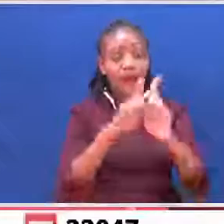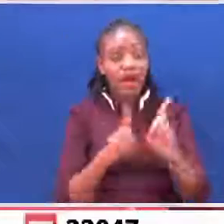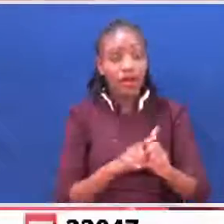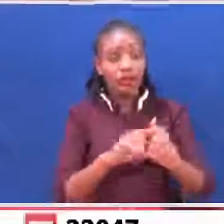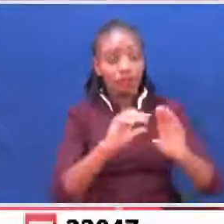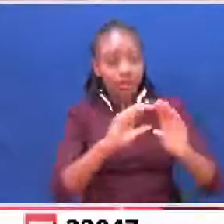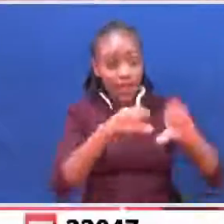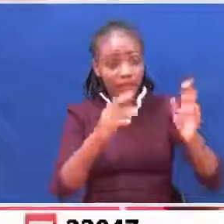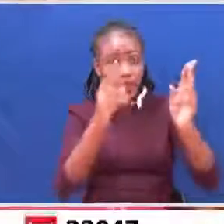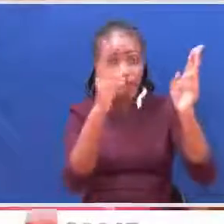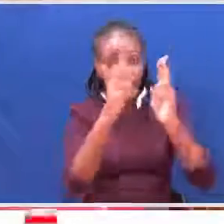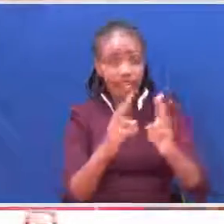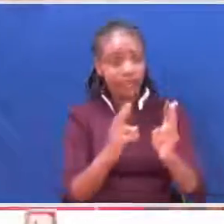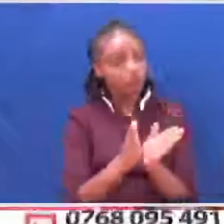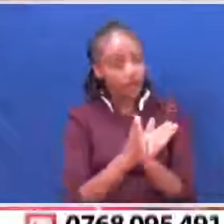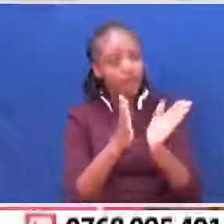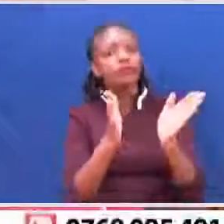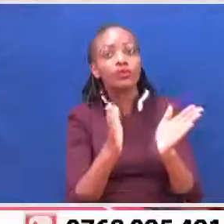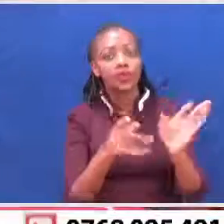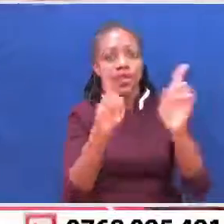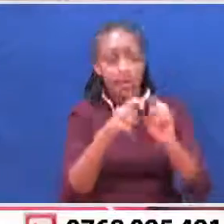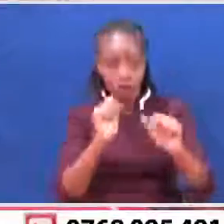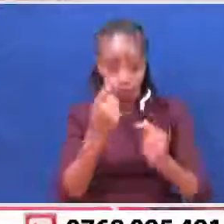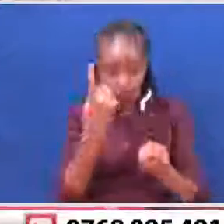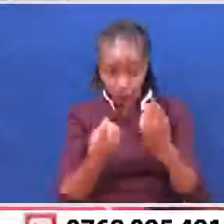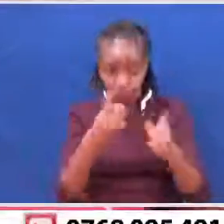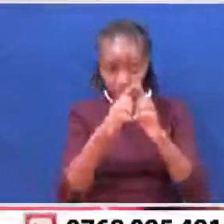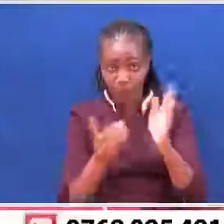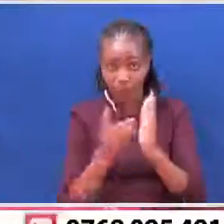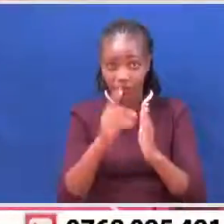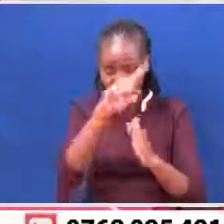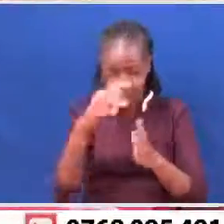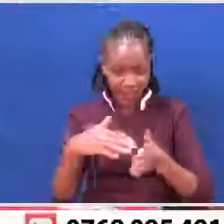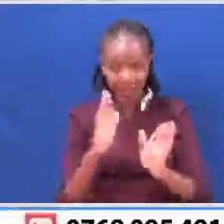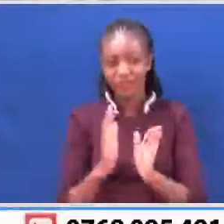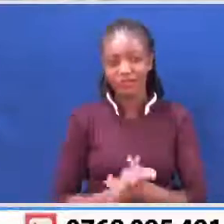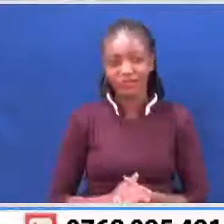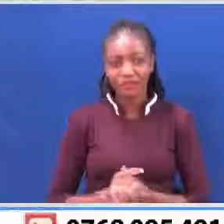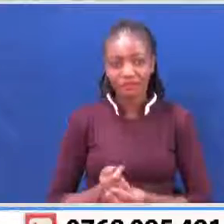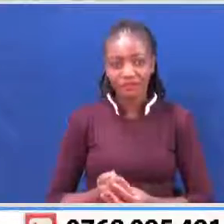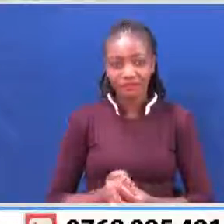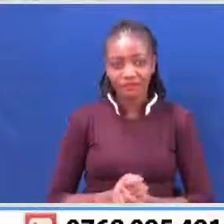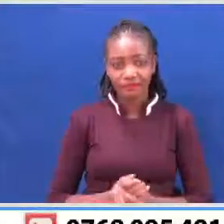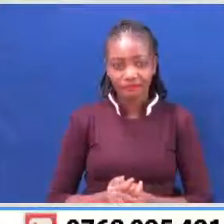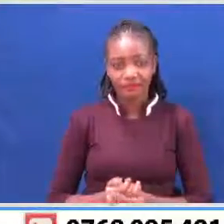ile international competition ndio waweze ku develop in a way that wanakuwa very competitive. The FK